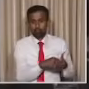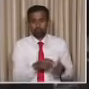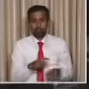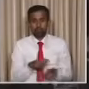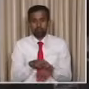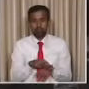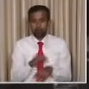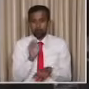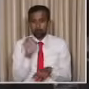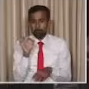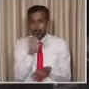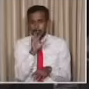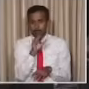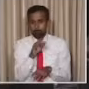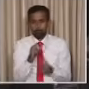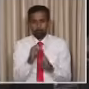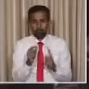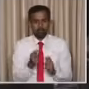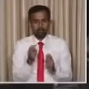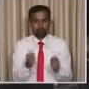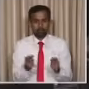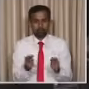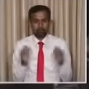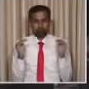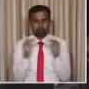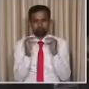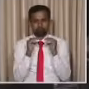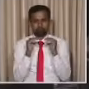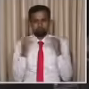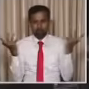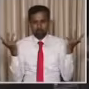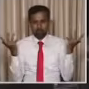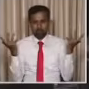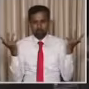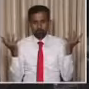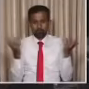75ක්වත් මේ පාර්ලිමේන්තුවෙන් වෙන් කරනවා නම් ඒක යුක්තිසහගත වෙන්නේ නැහැ, සාධාරණ වෙන්නේ නැහැ.